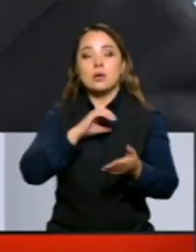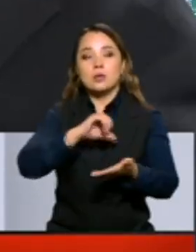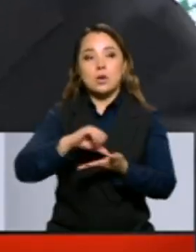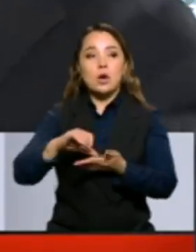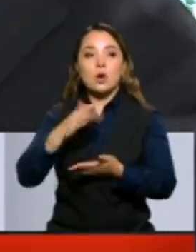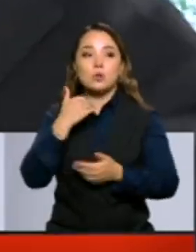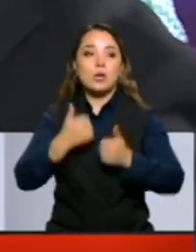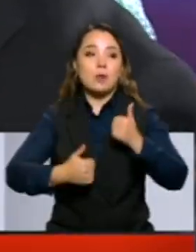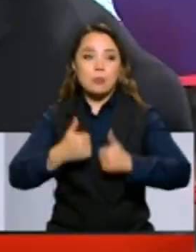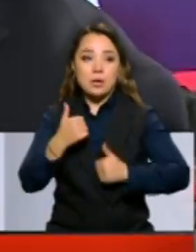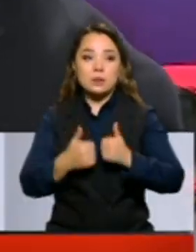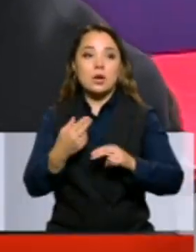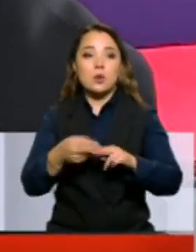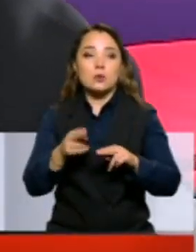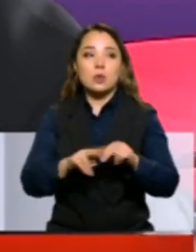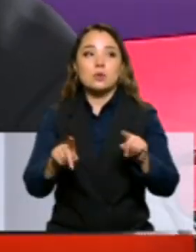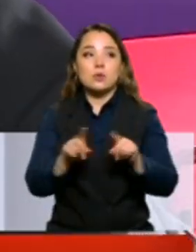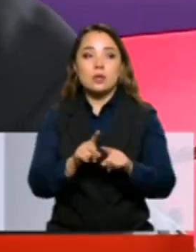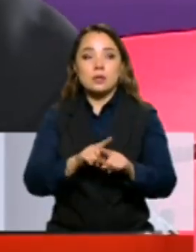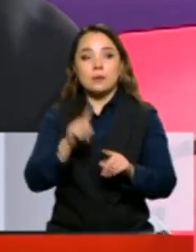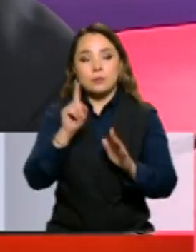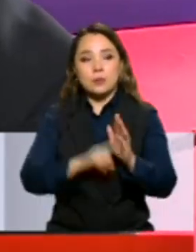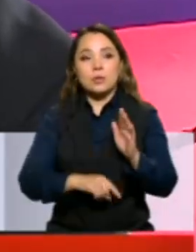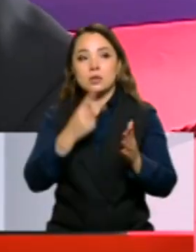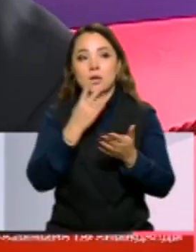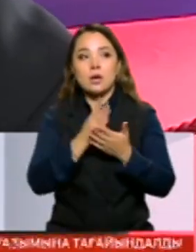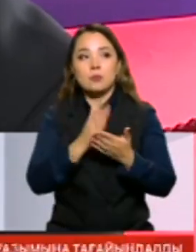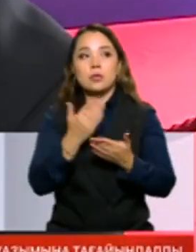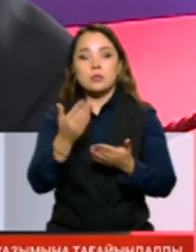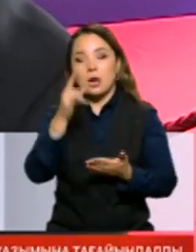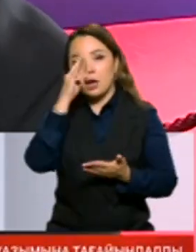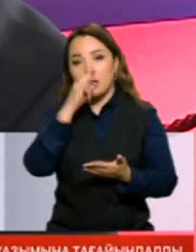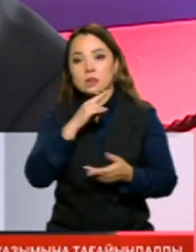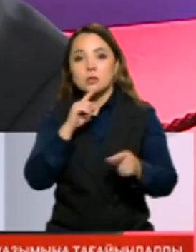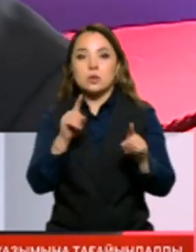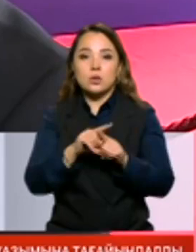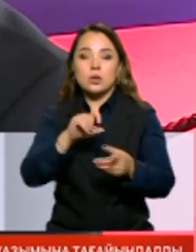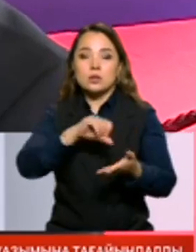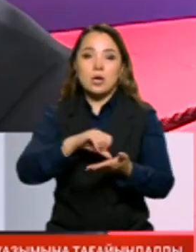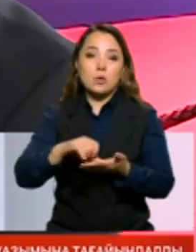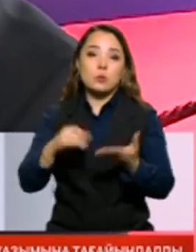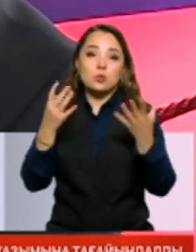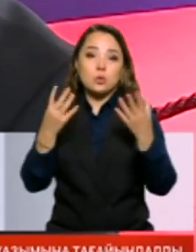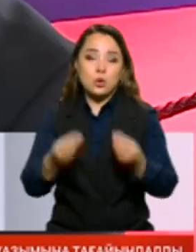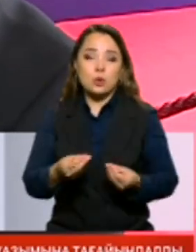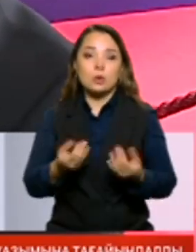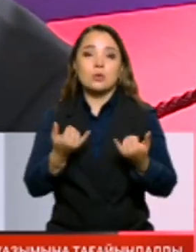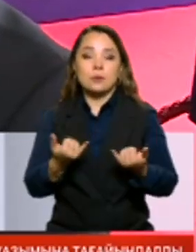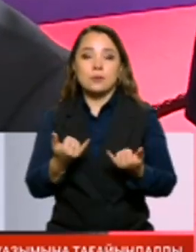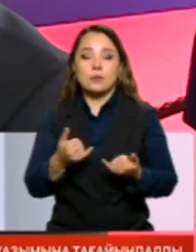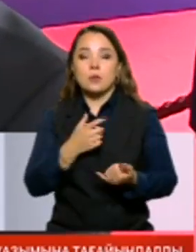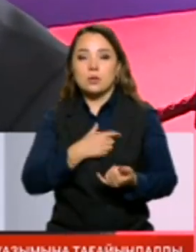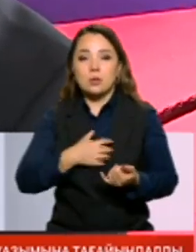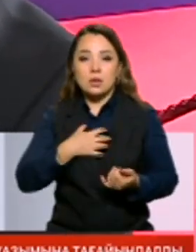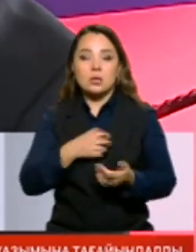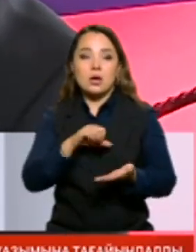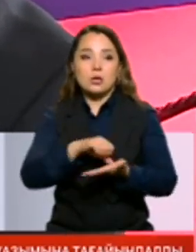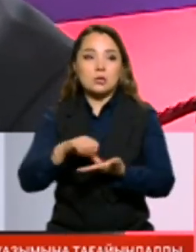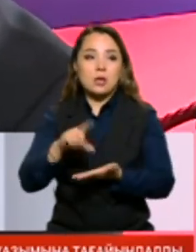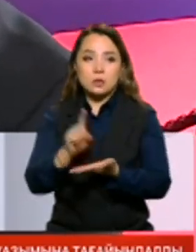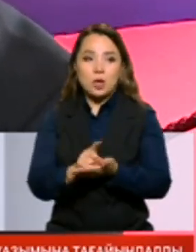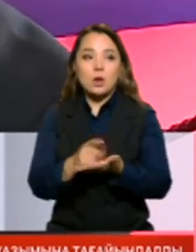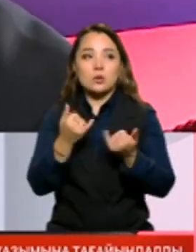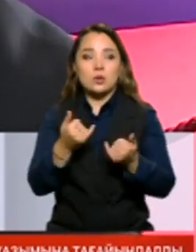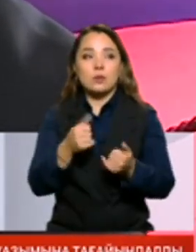ұлттық байқау. Бұл байқауға сен тұр, мен атайын деген қазақ журналистикасының бүгінгі таңдағы өкілдері қатысады. Оның ішінде